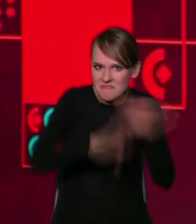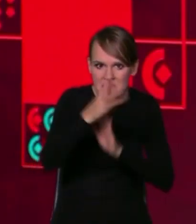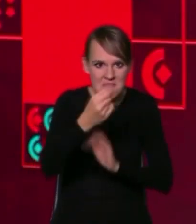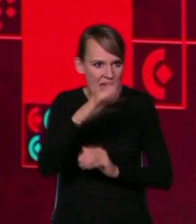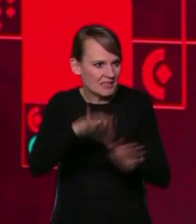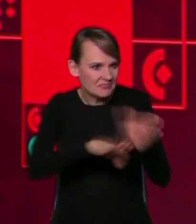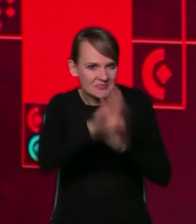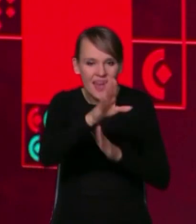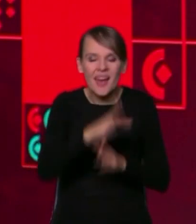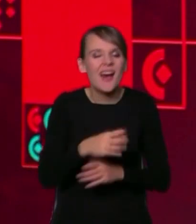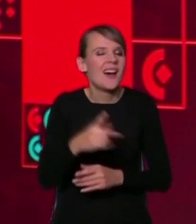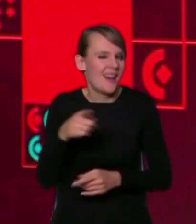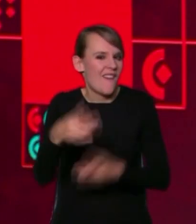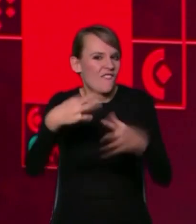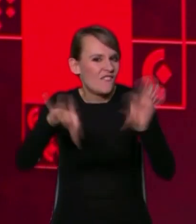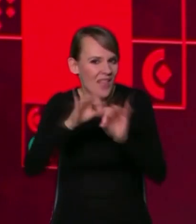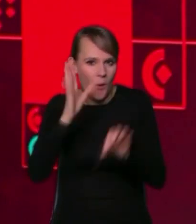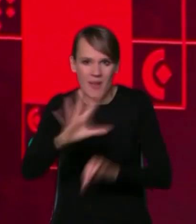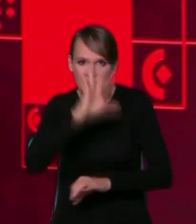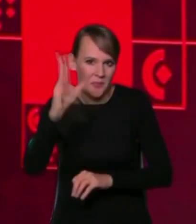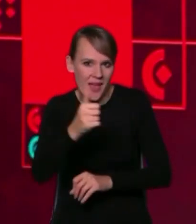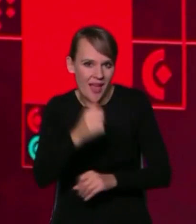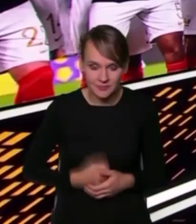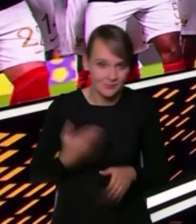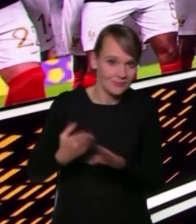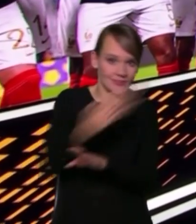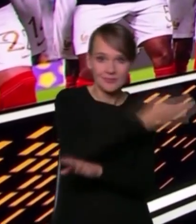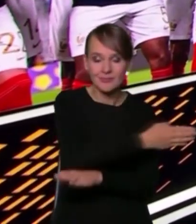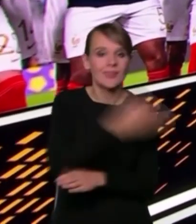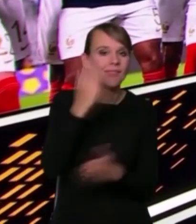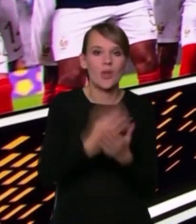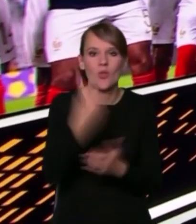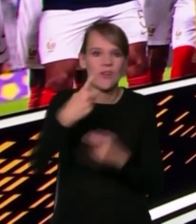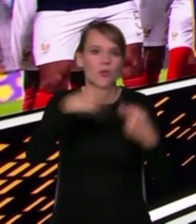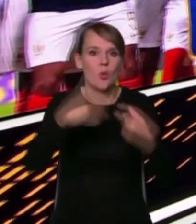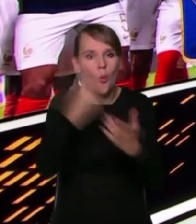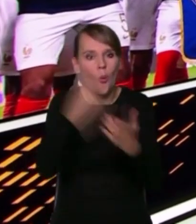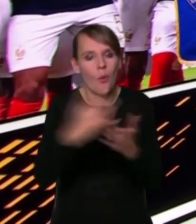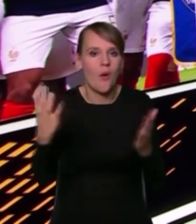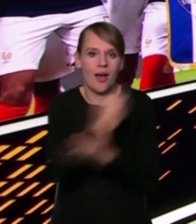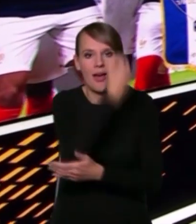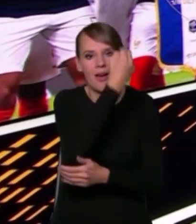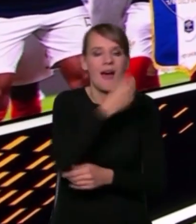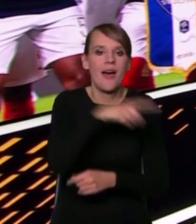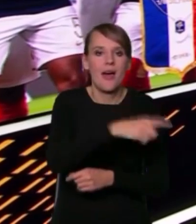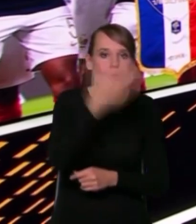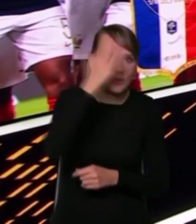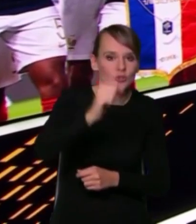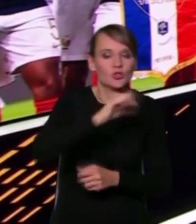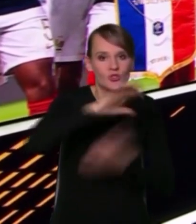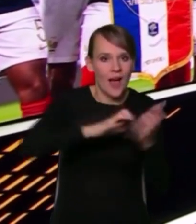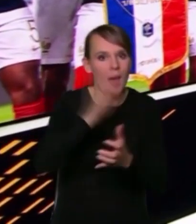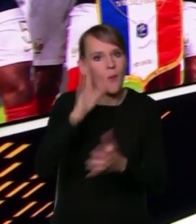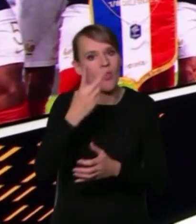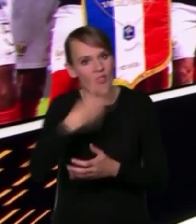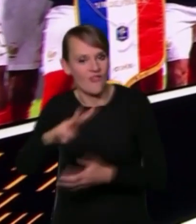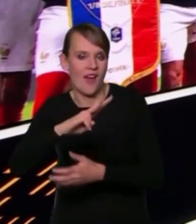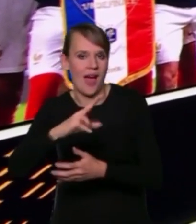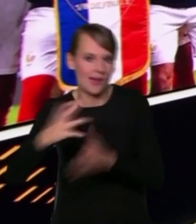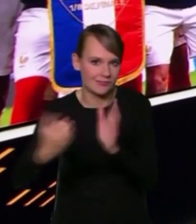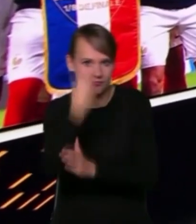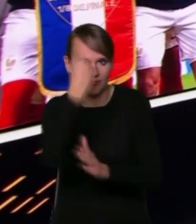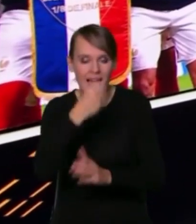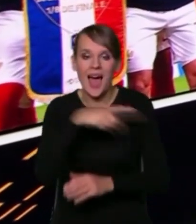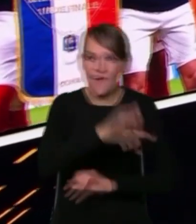piękny finał nam się zapowiada bez względu na to kto stanie po drugiej stronie to być tytuł mistrzów świata i go obronić do Włochów i Brazylii chcą